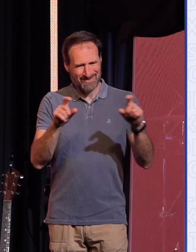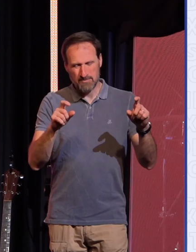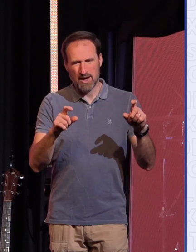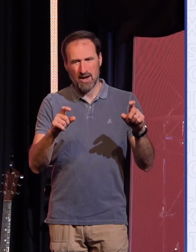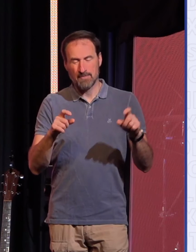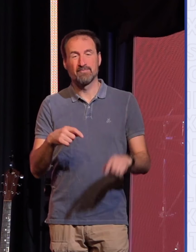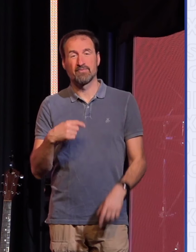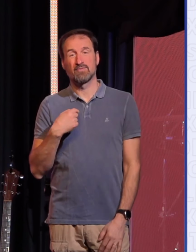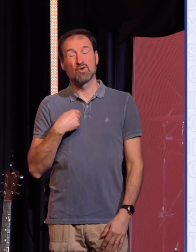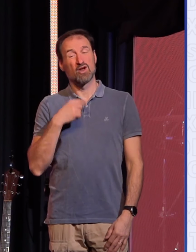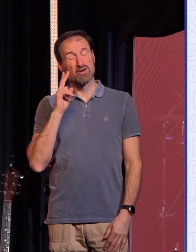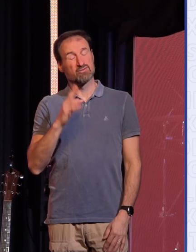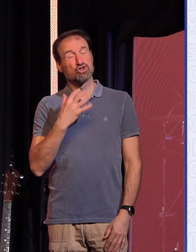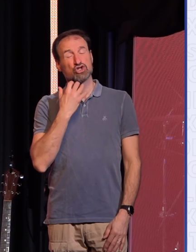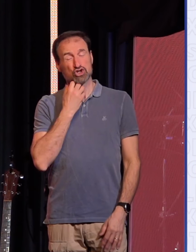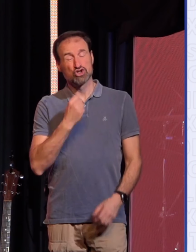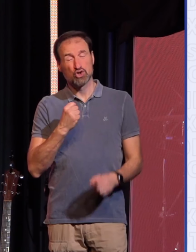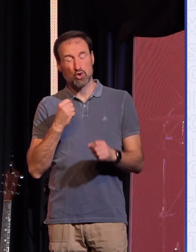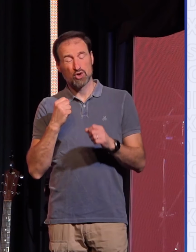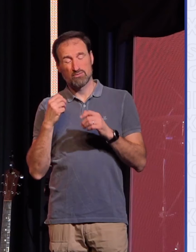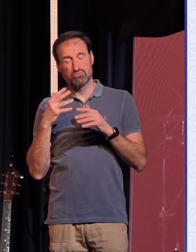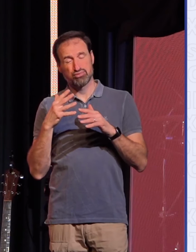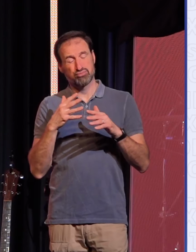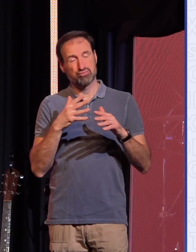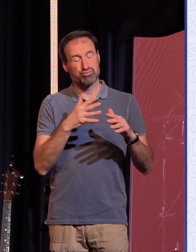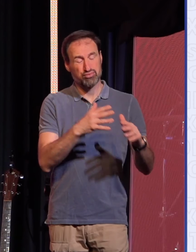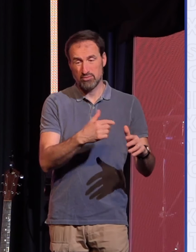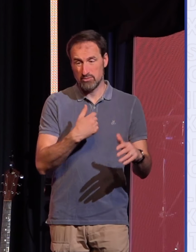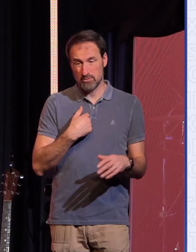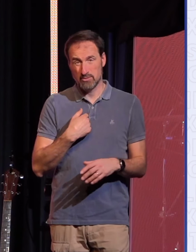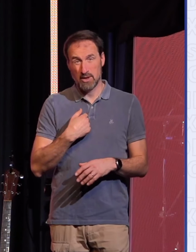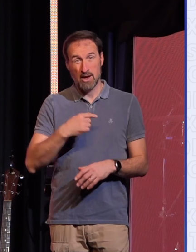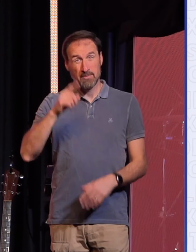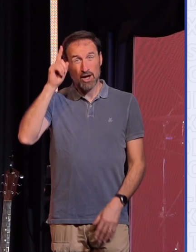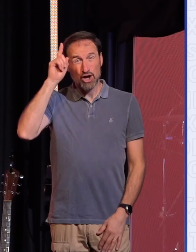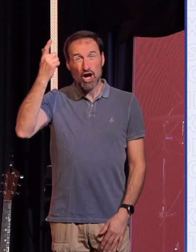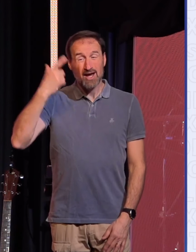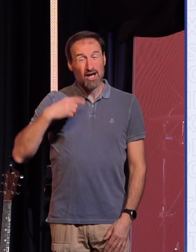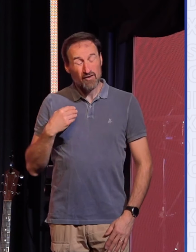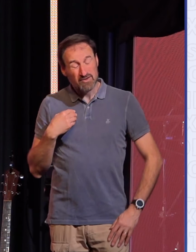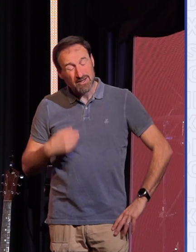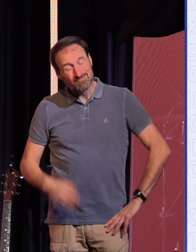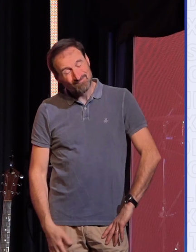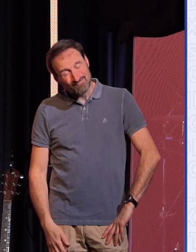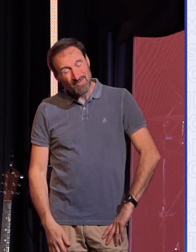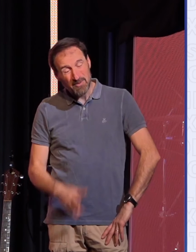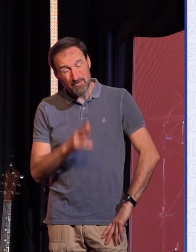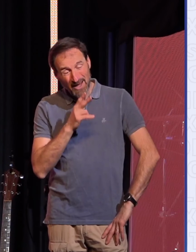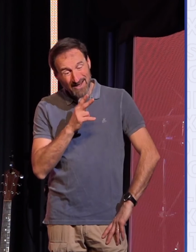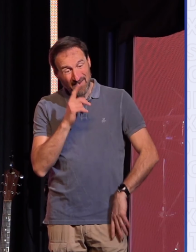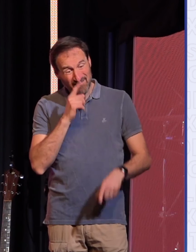ich bin in eine Sucht reingerutscht. Und damals hat zu mir Gott gesagt: Hey, Peter, wenn du eine Partnerin